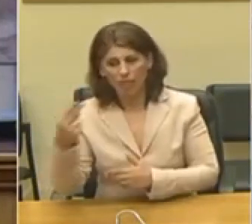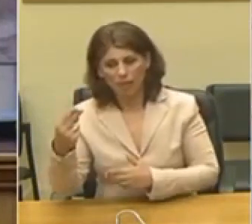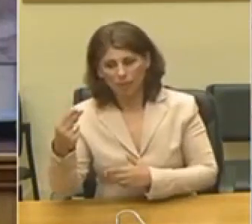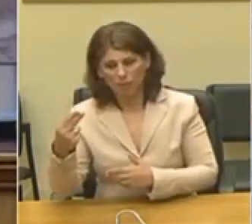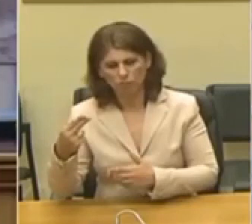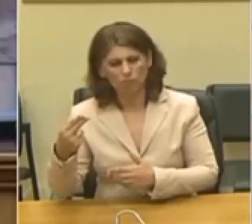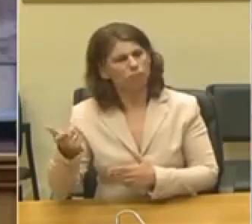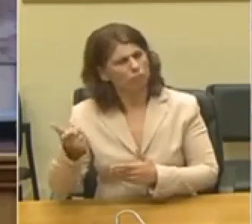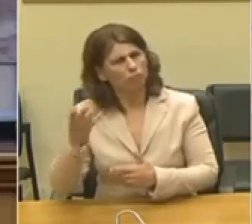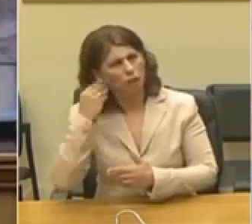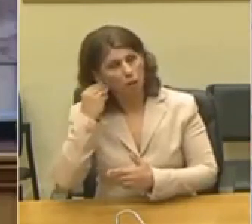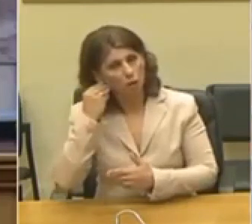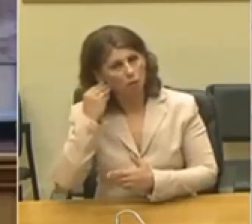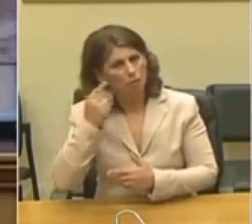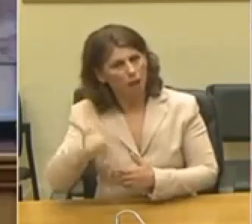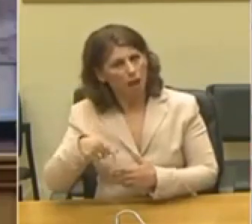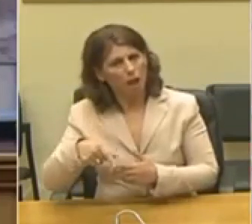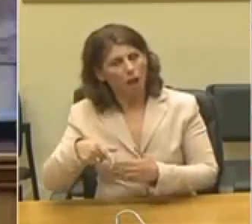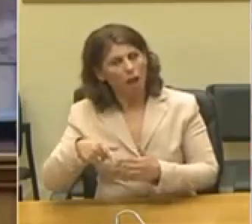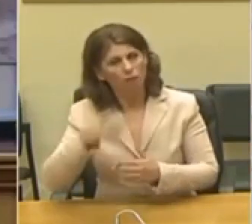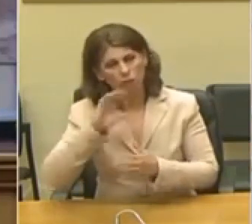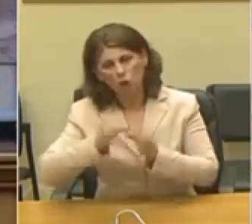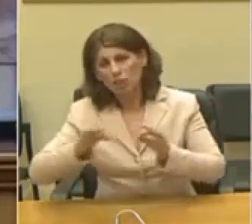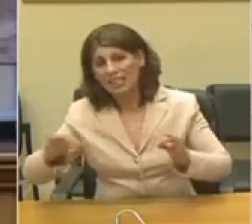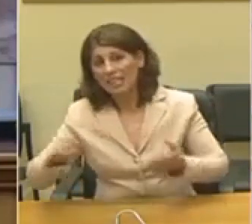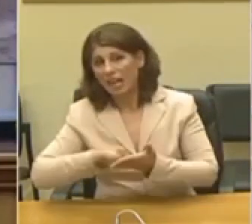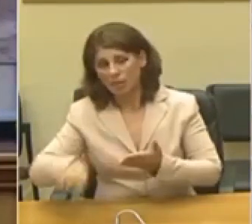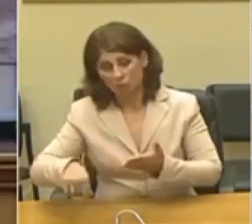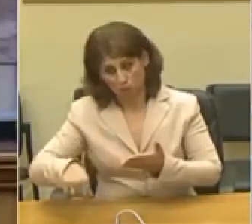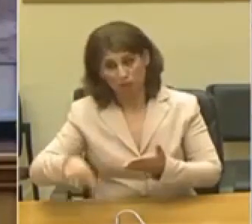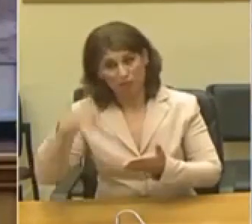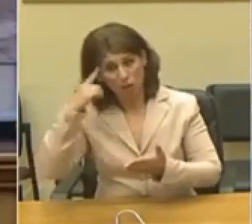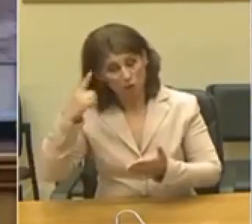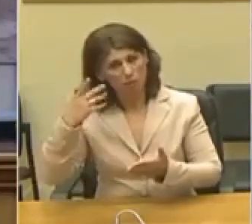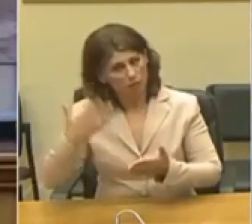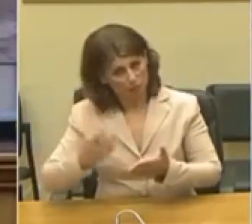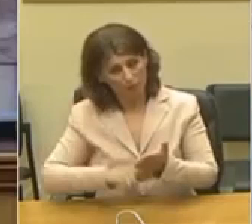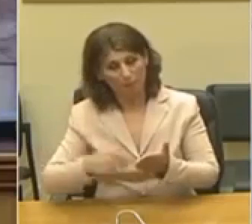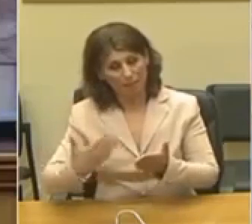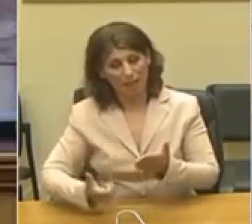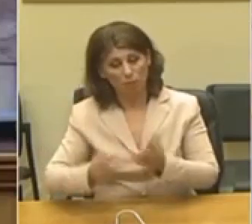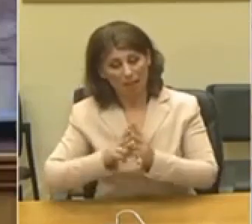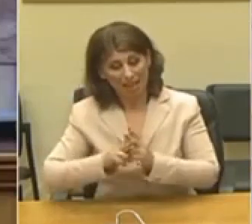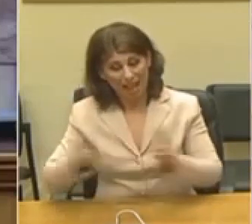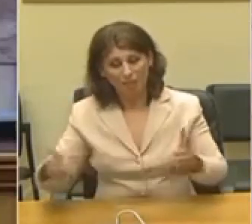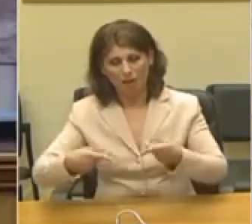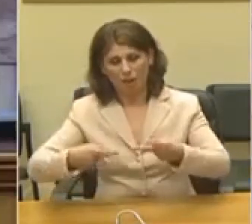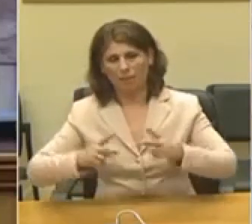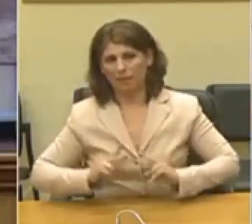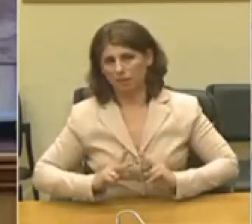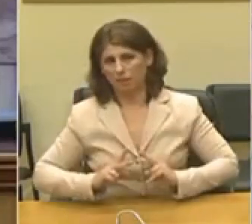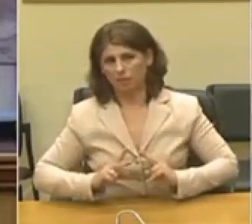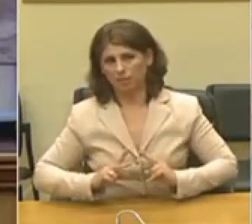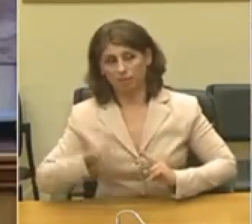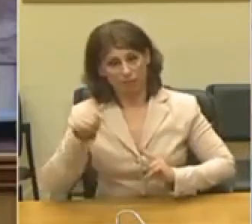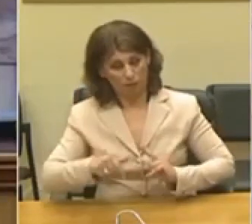κυκλοφορεί και το οποίο νομίζω πρέπει, στο οποίο σήμερα νομίζω να πάρουμε, πρέπει να πάρουμε σαφείς απαντήσεις.